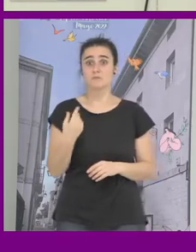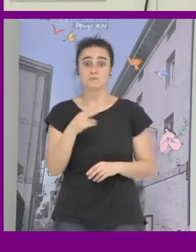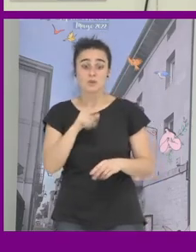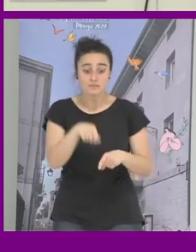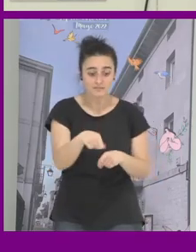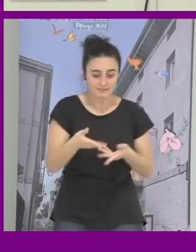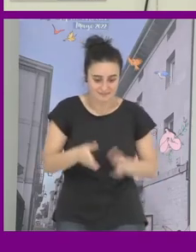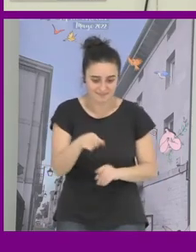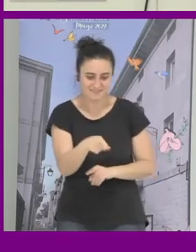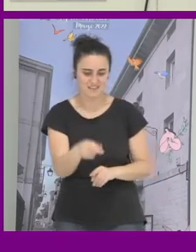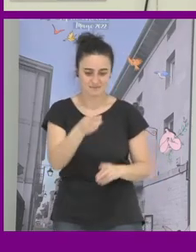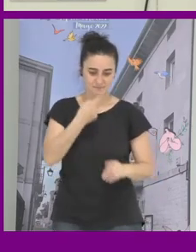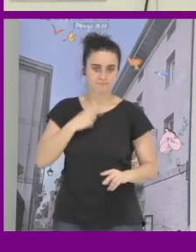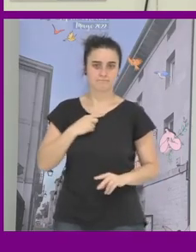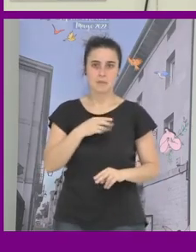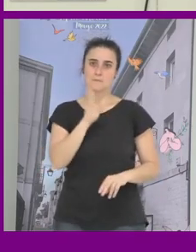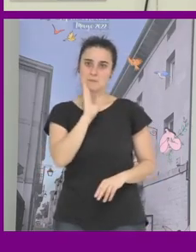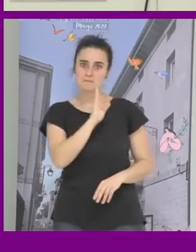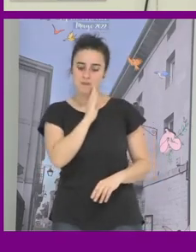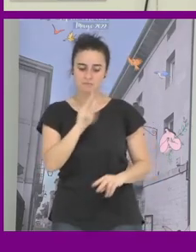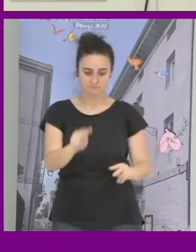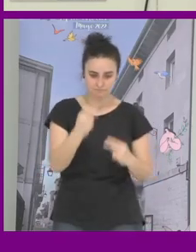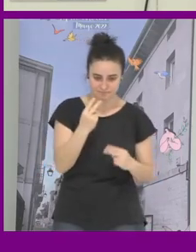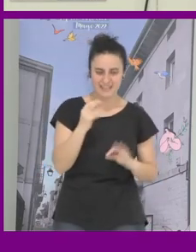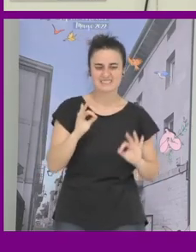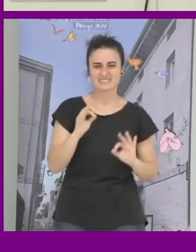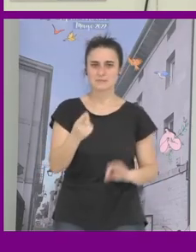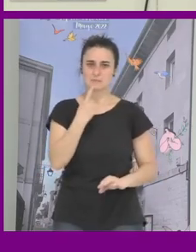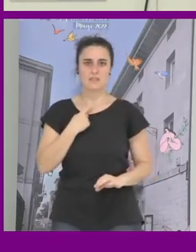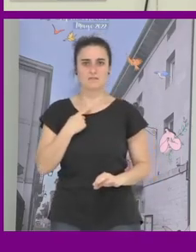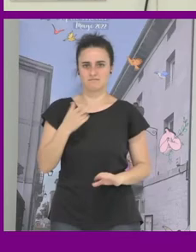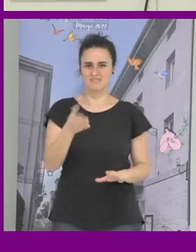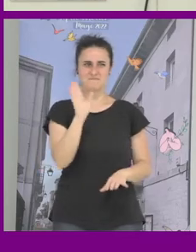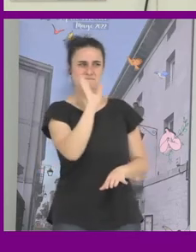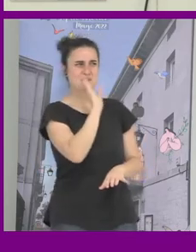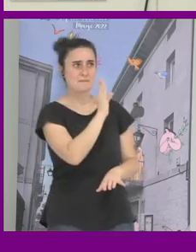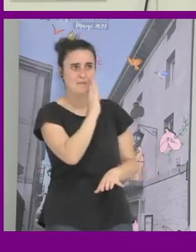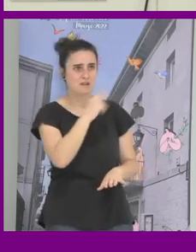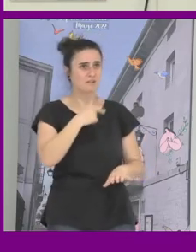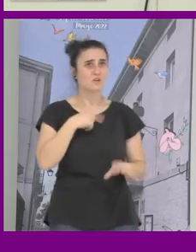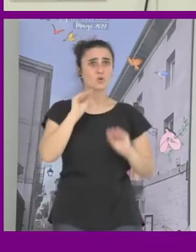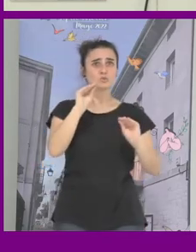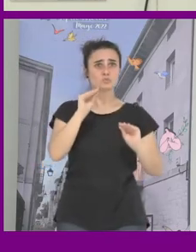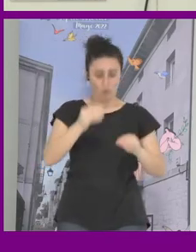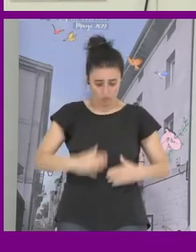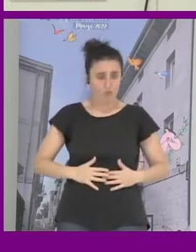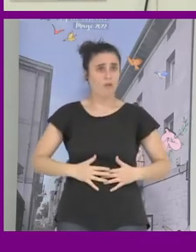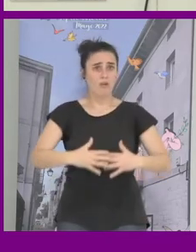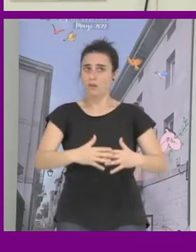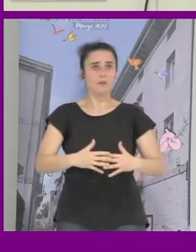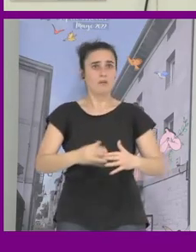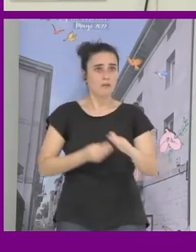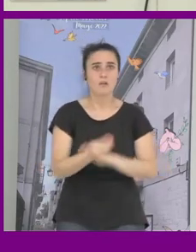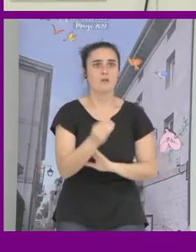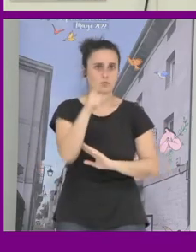hori ikusten dut, begira da horrekin begiratzen didana, eta esaten didana, ama, ez naiz zure umetokitik jaio, baina nire